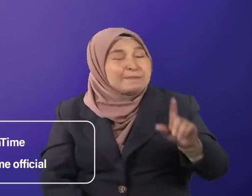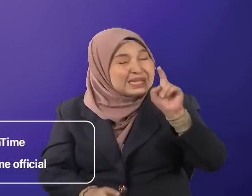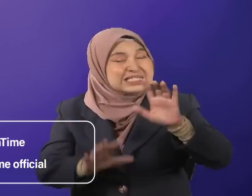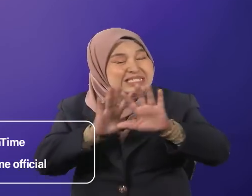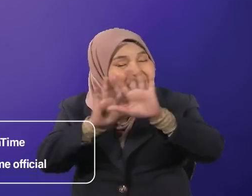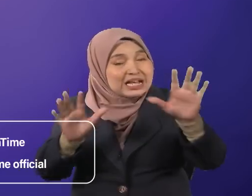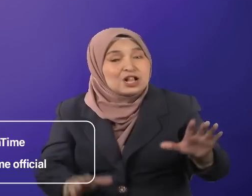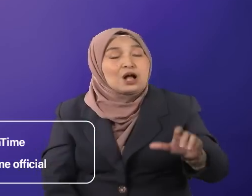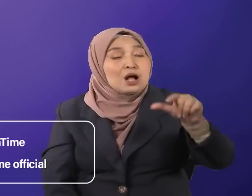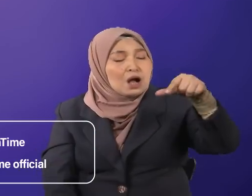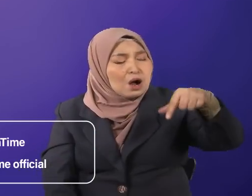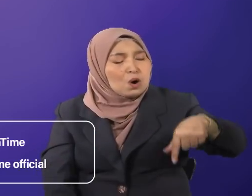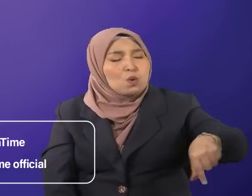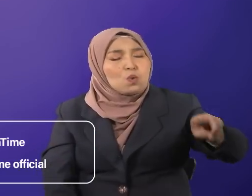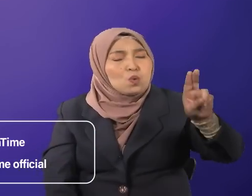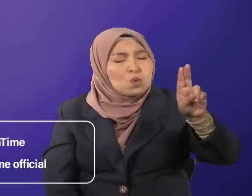jelaskan. Qul